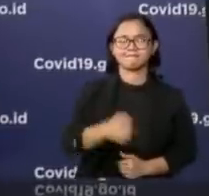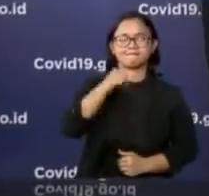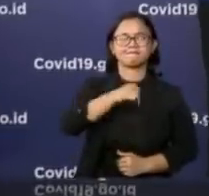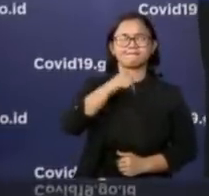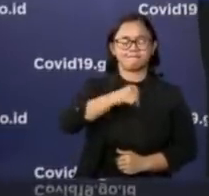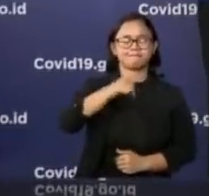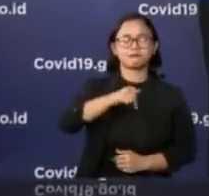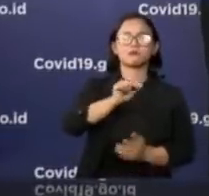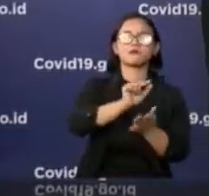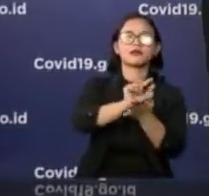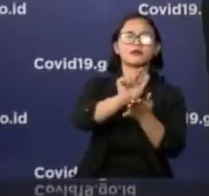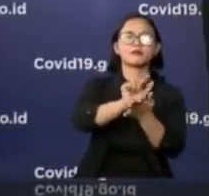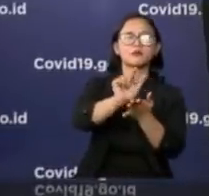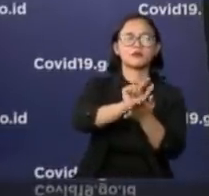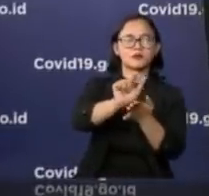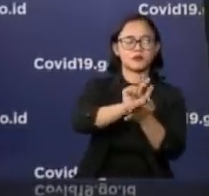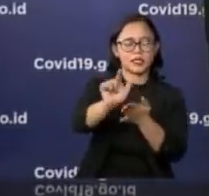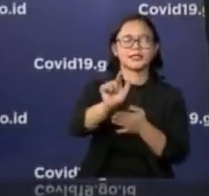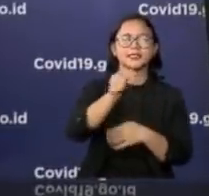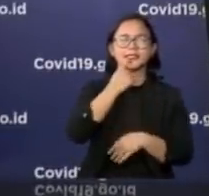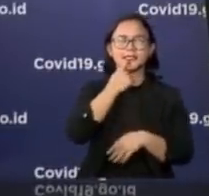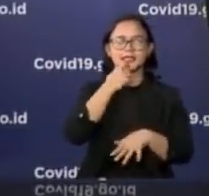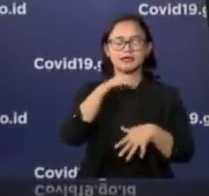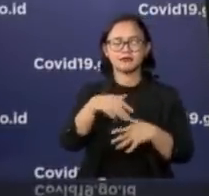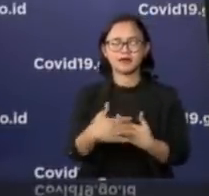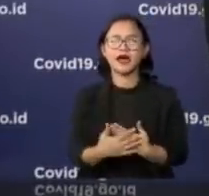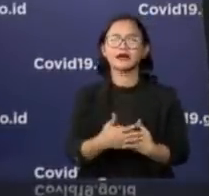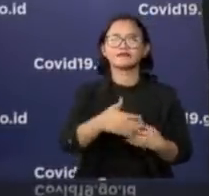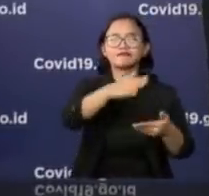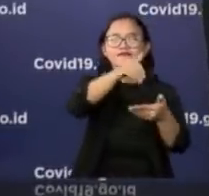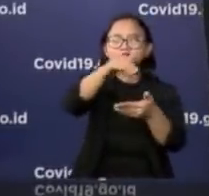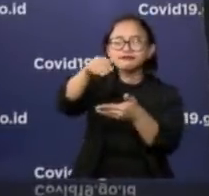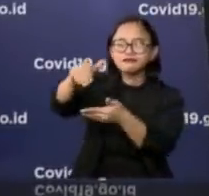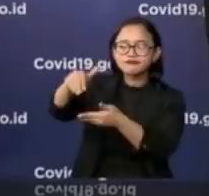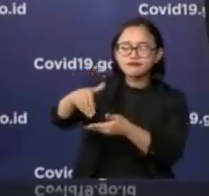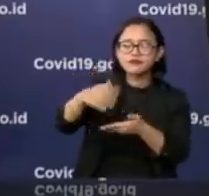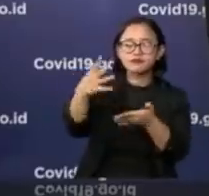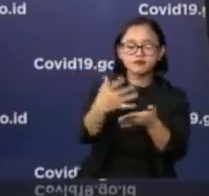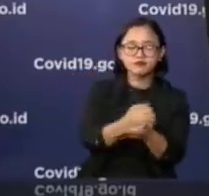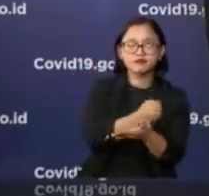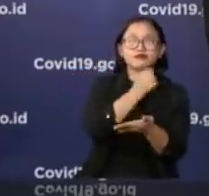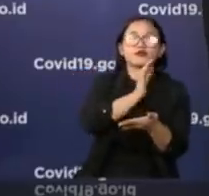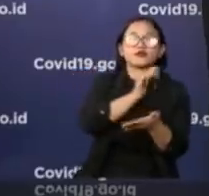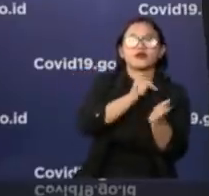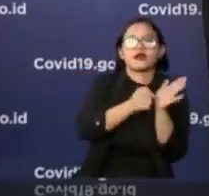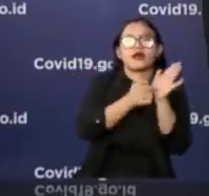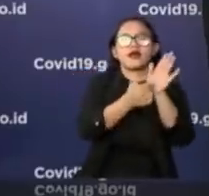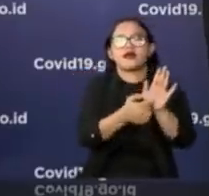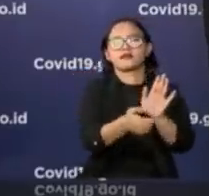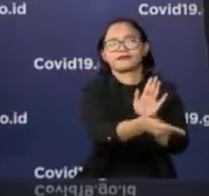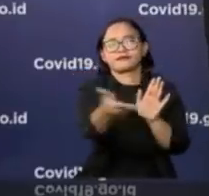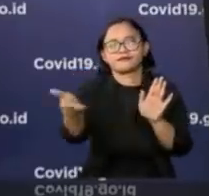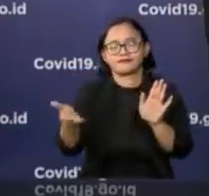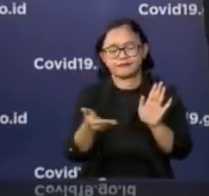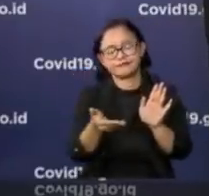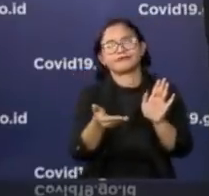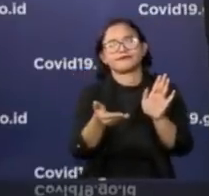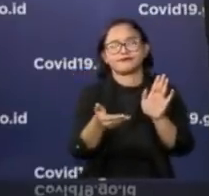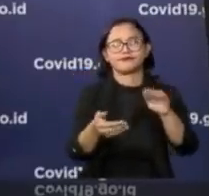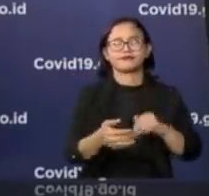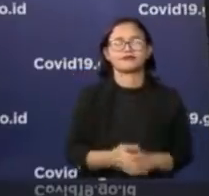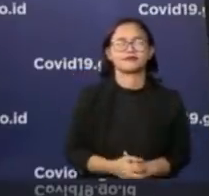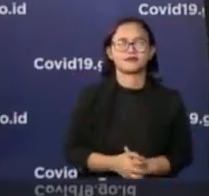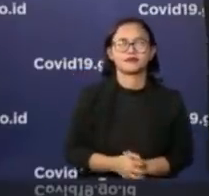Hari ini kembali kami akan menyampaikan hasil rekap data yang telah kita kaji dan kemudian kita